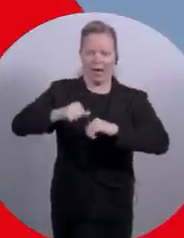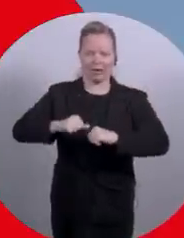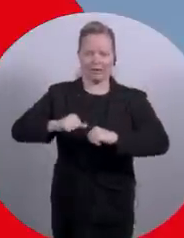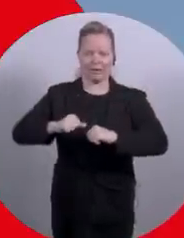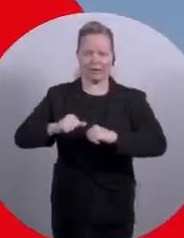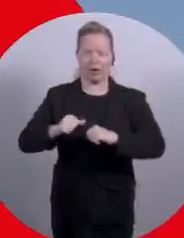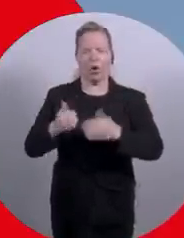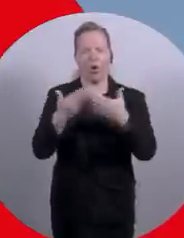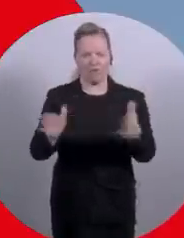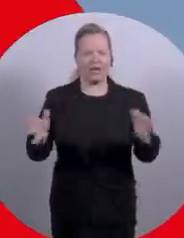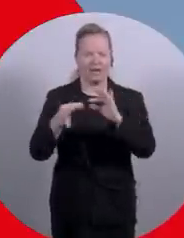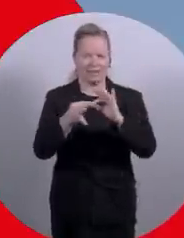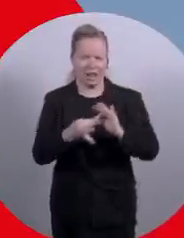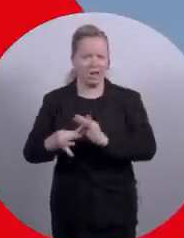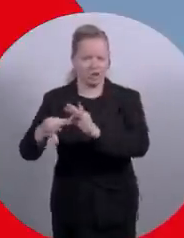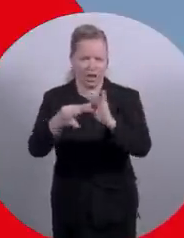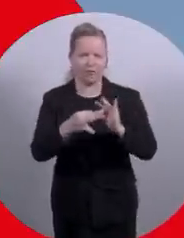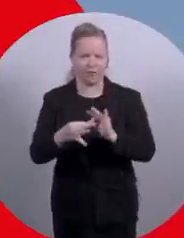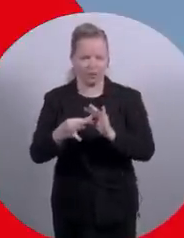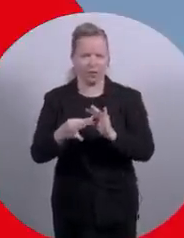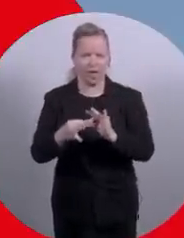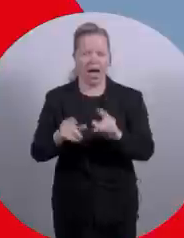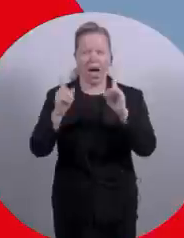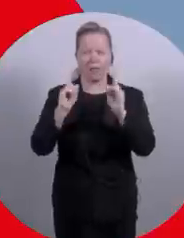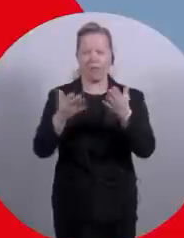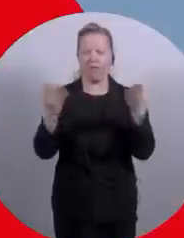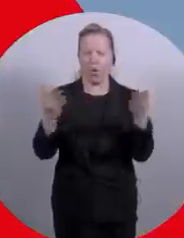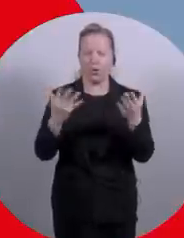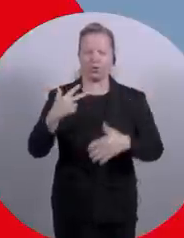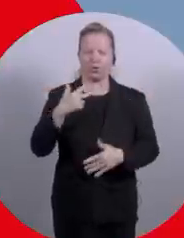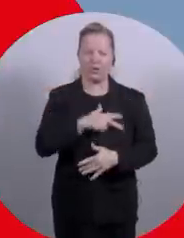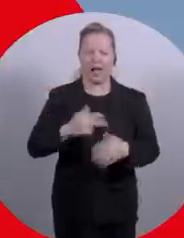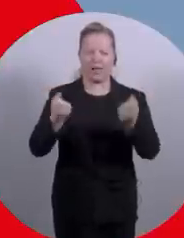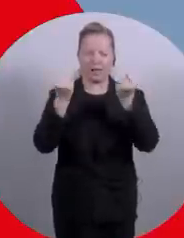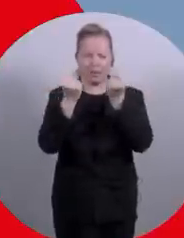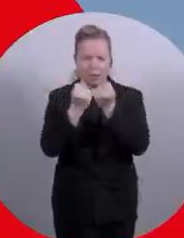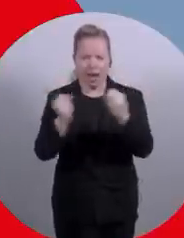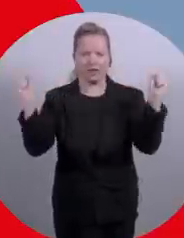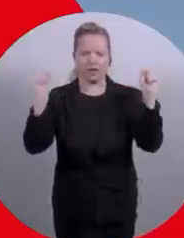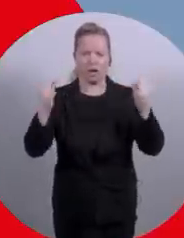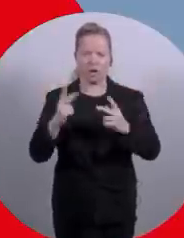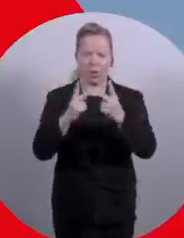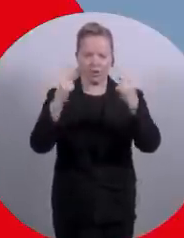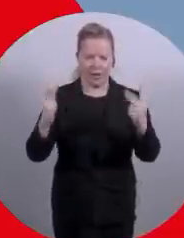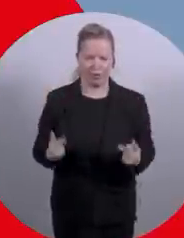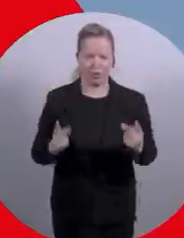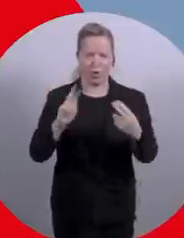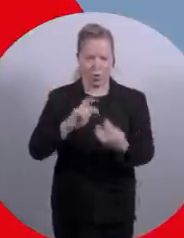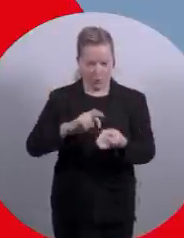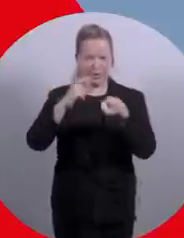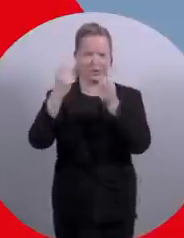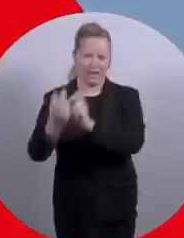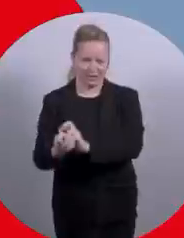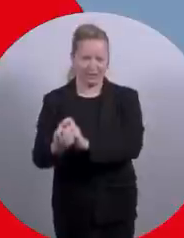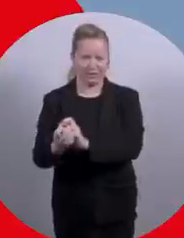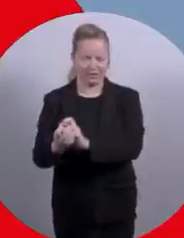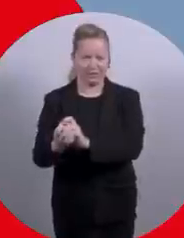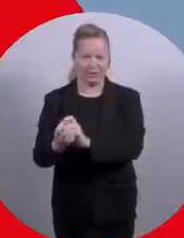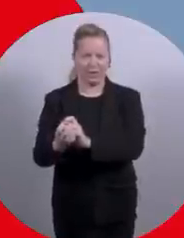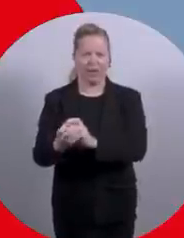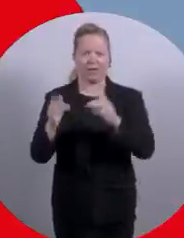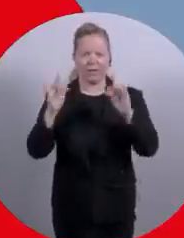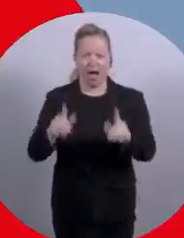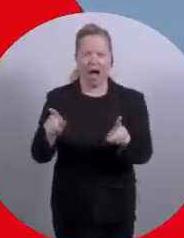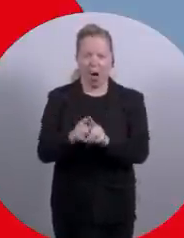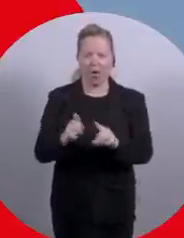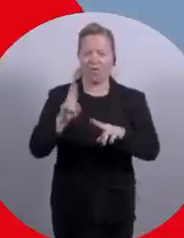offenen Gesellschaft aber dort wo sozialdemokratische Konzepte umgesetzt werden können auch weil